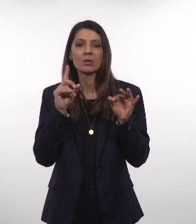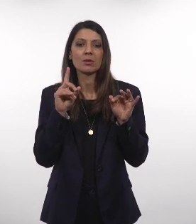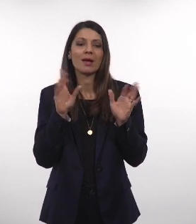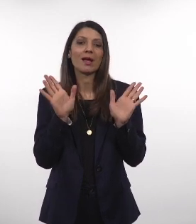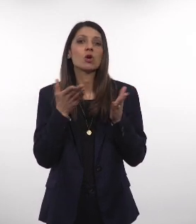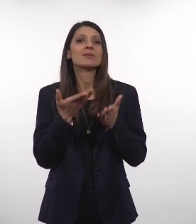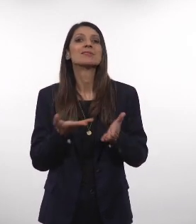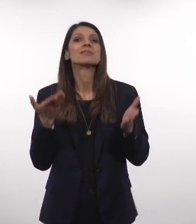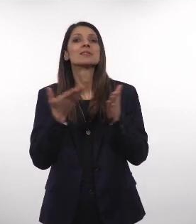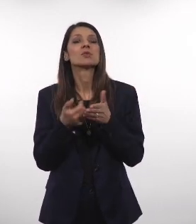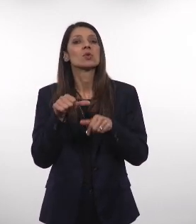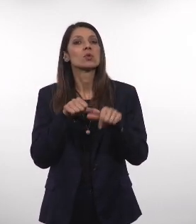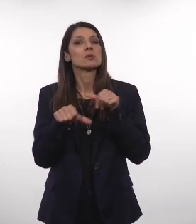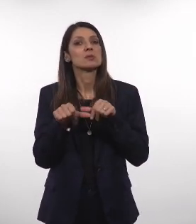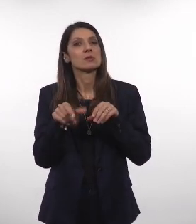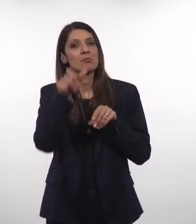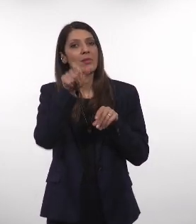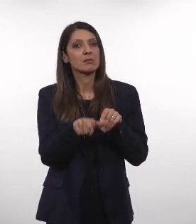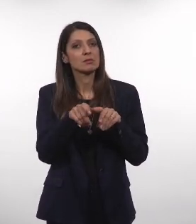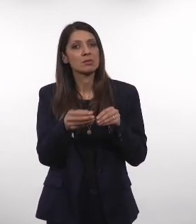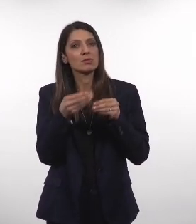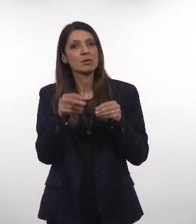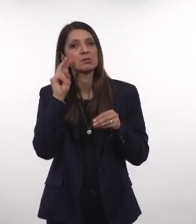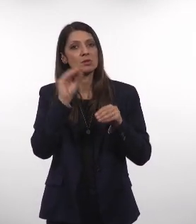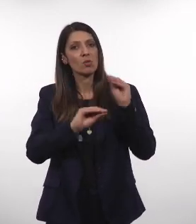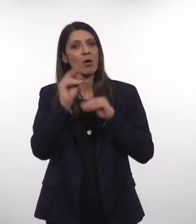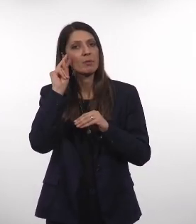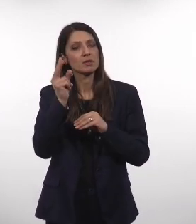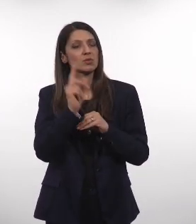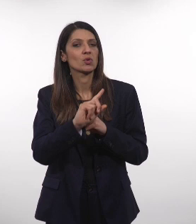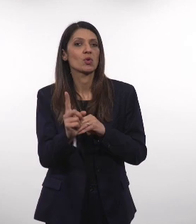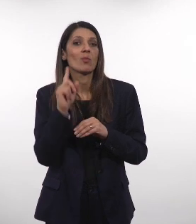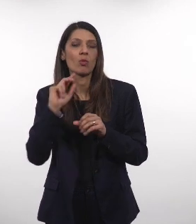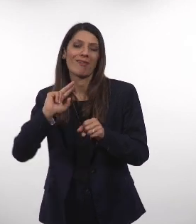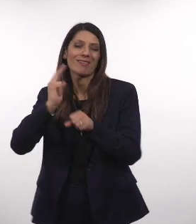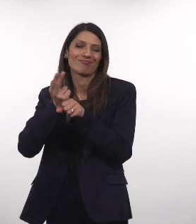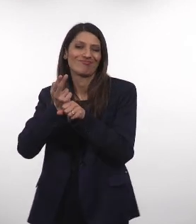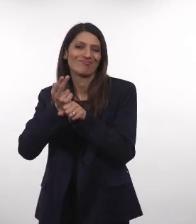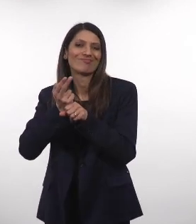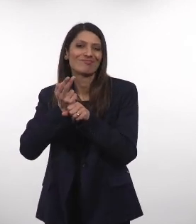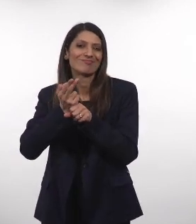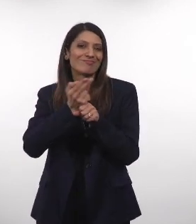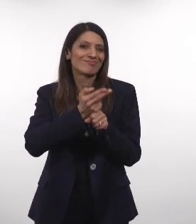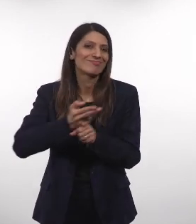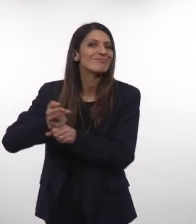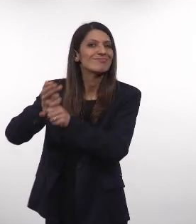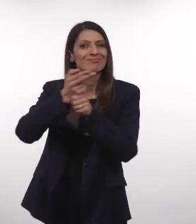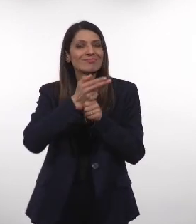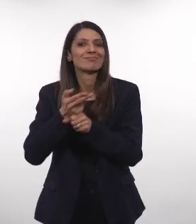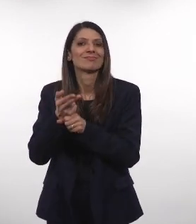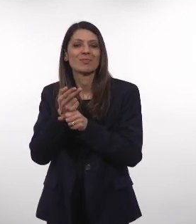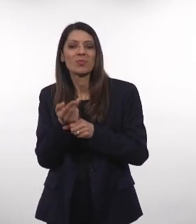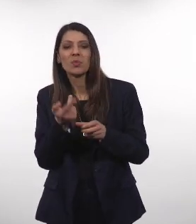conditions de l'habituation aux soins telles qu'on l'avait faites, parce que voilà, il y avait des conditions du tournage qui étaient nécessaires pour qu'on se rende un petit peu compte